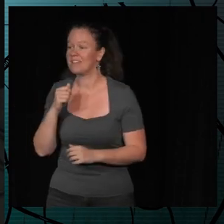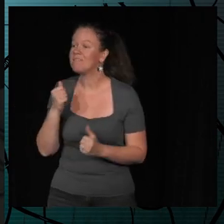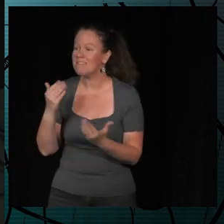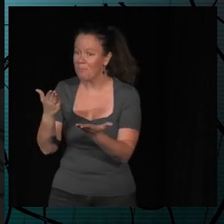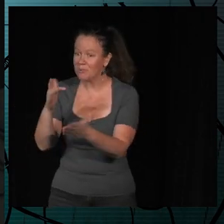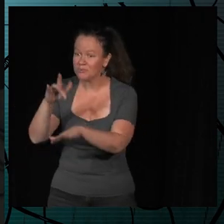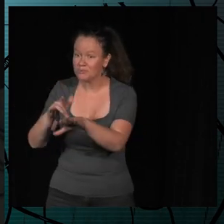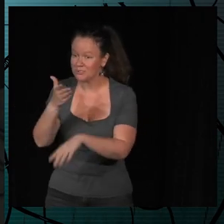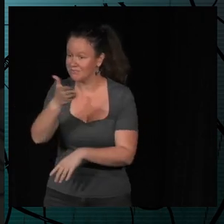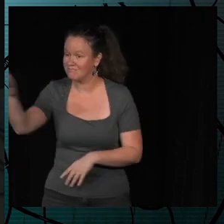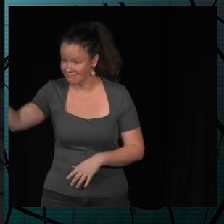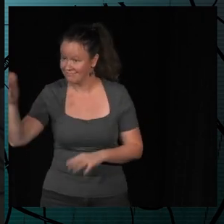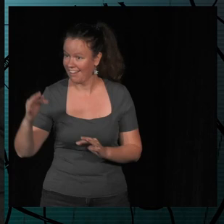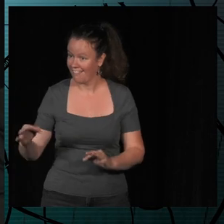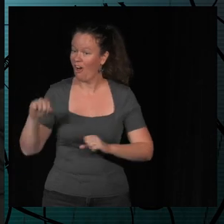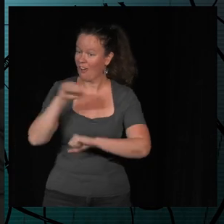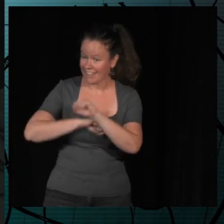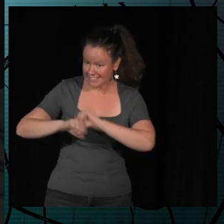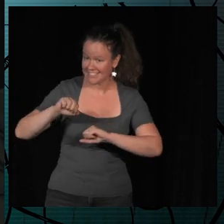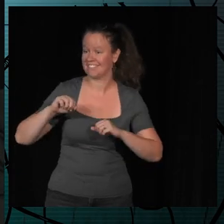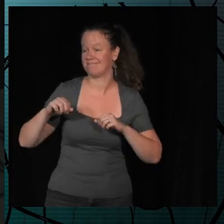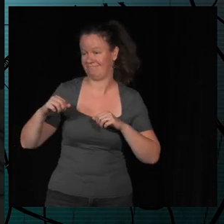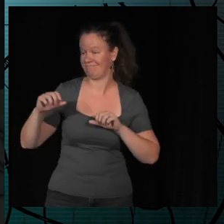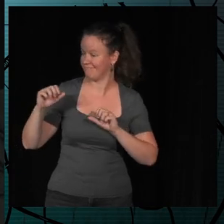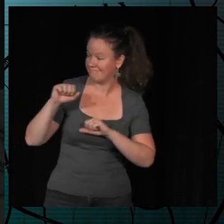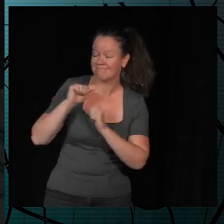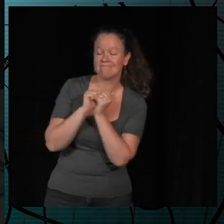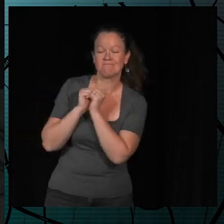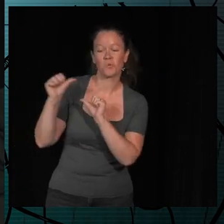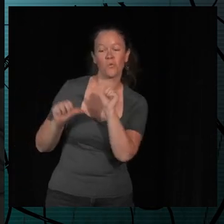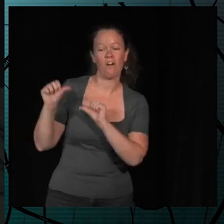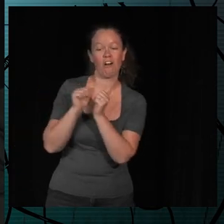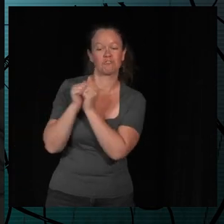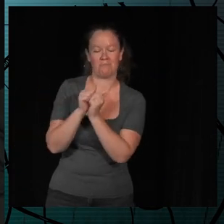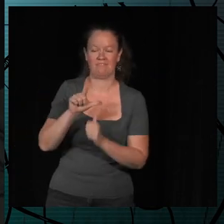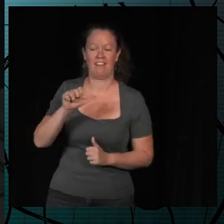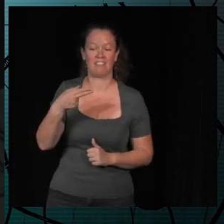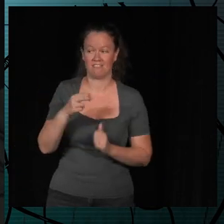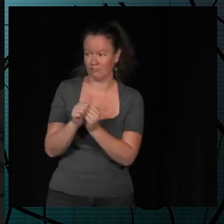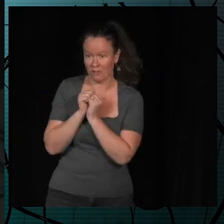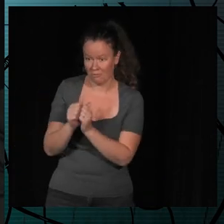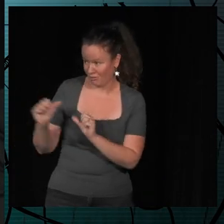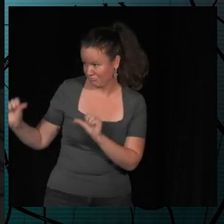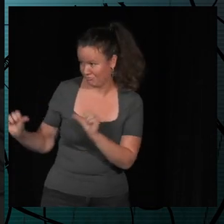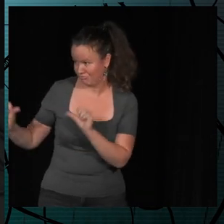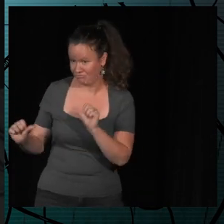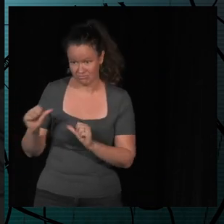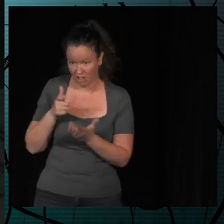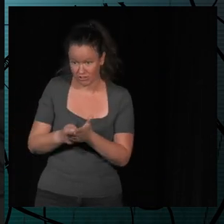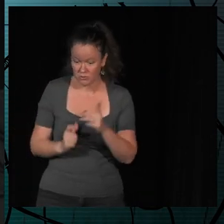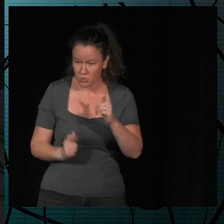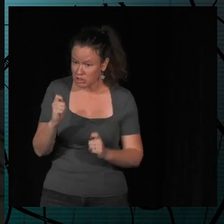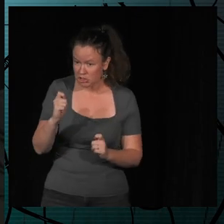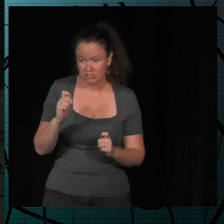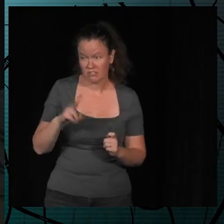expérience de Lan avec switch ça coûte pas très cher vous achetez des jeux Nintendo ils sont pegy 3 ils sont adaptés à tout